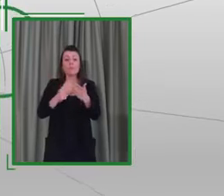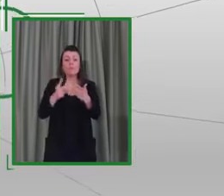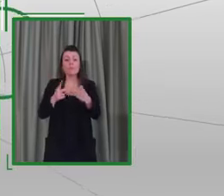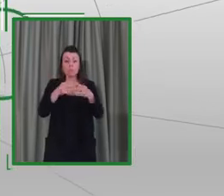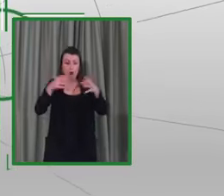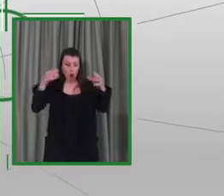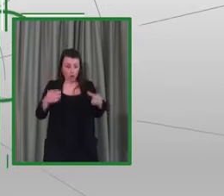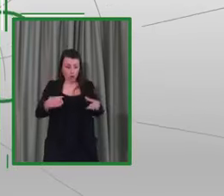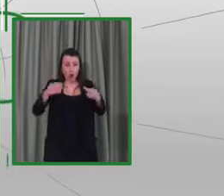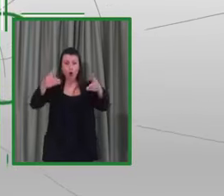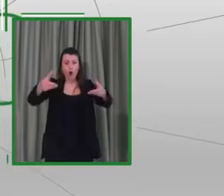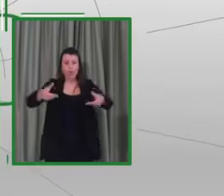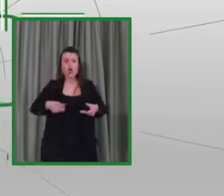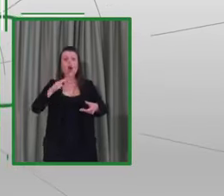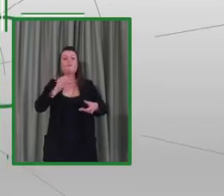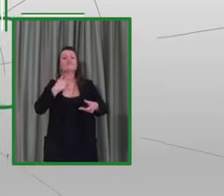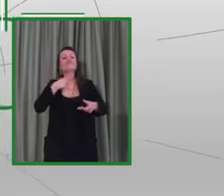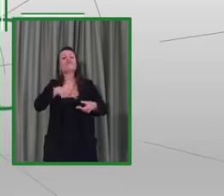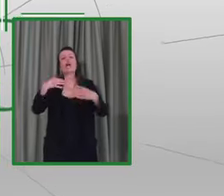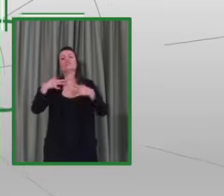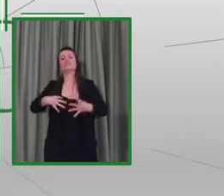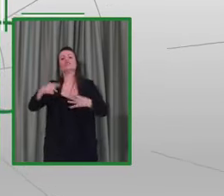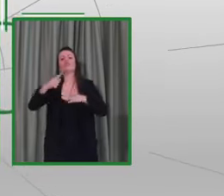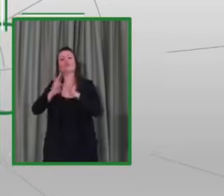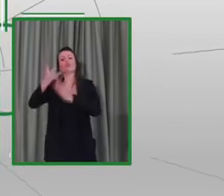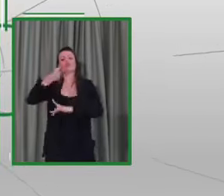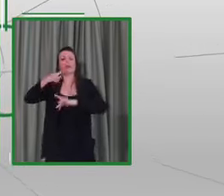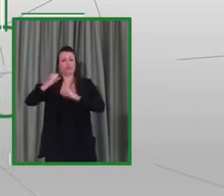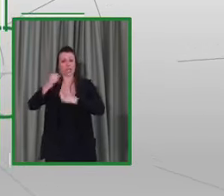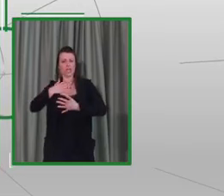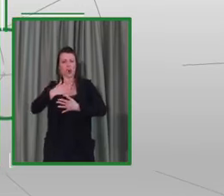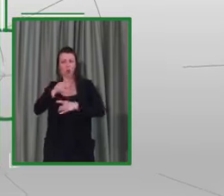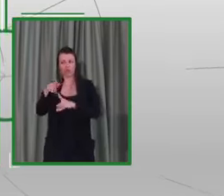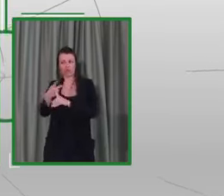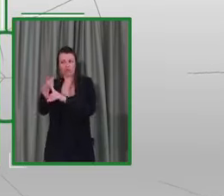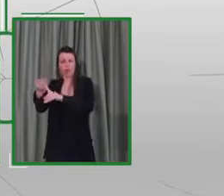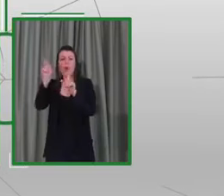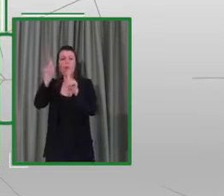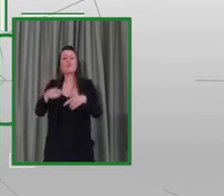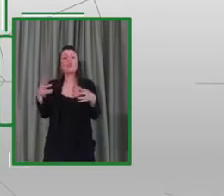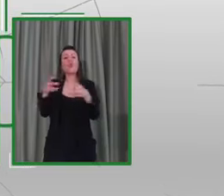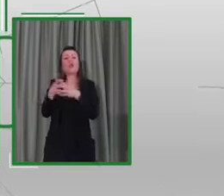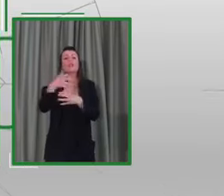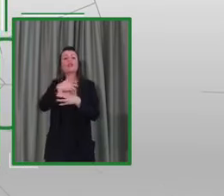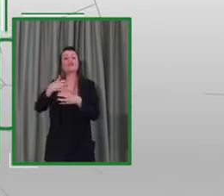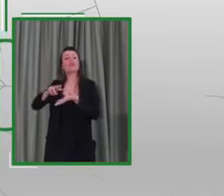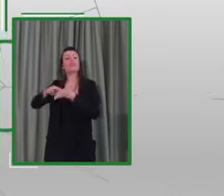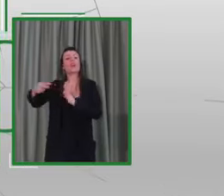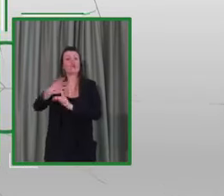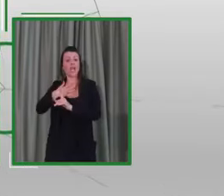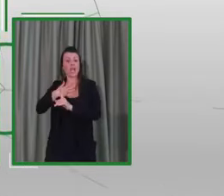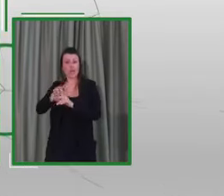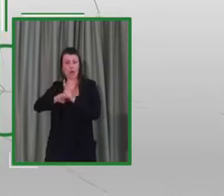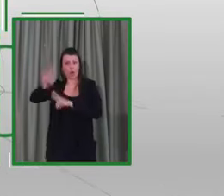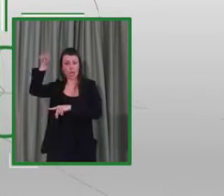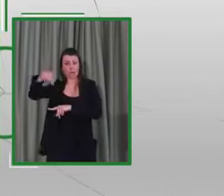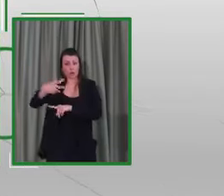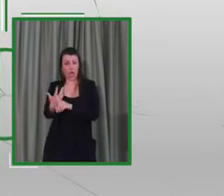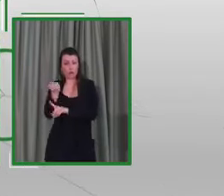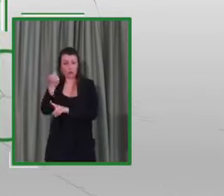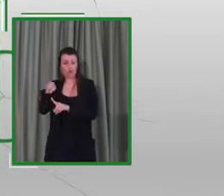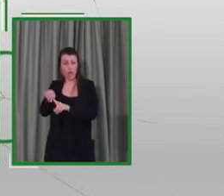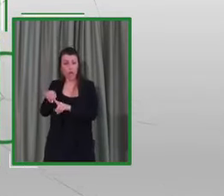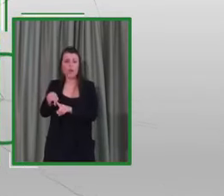superiore di sanità e nel nostro comitato scientifico tecnico scientifico nazionale è uno sforzo